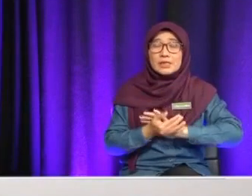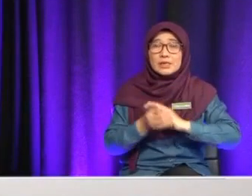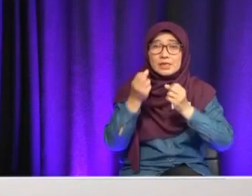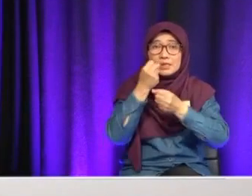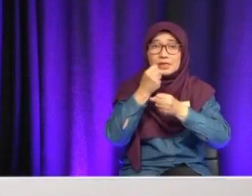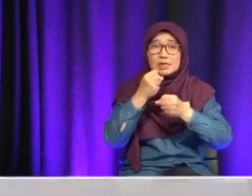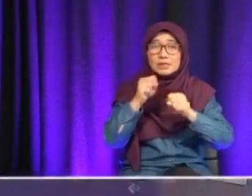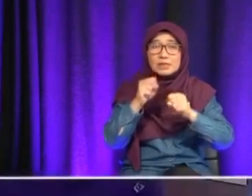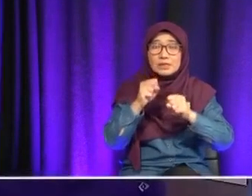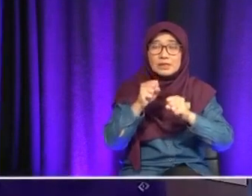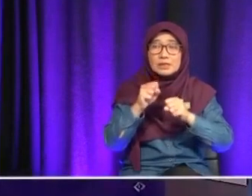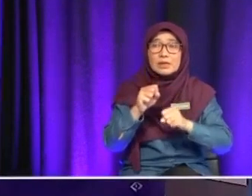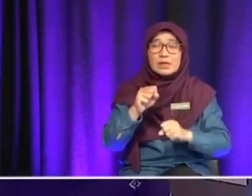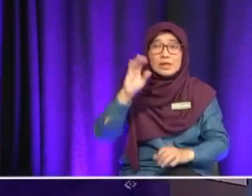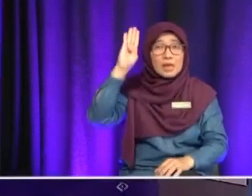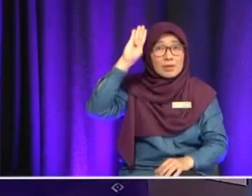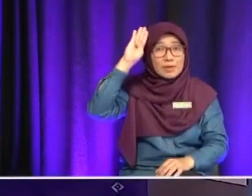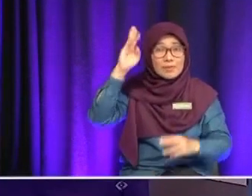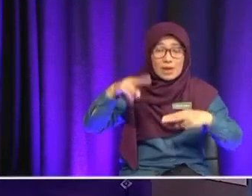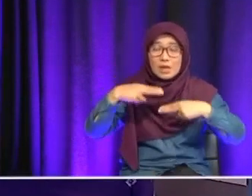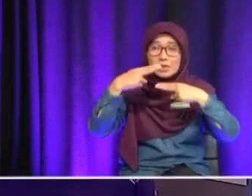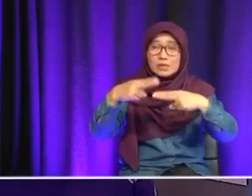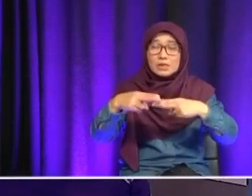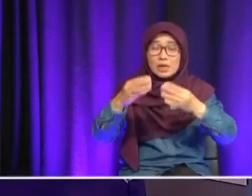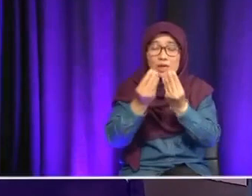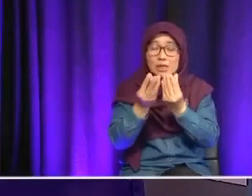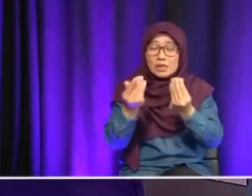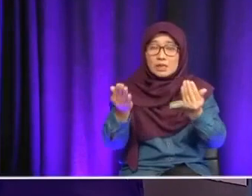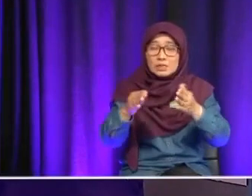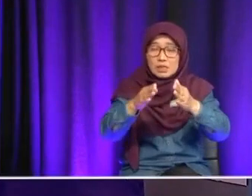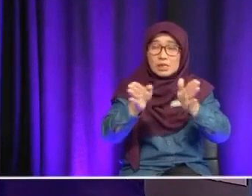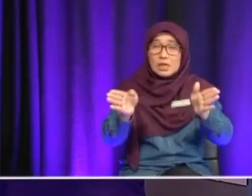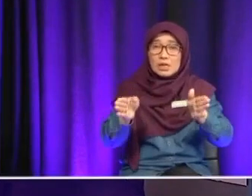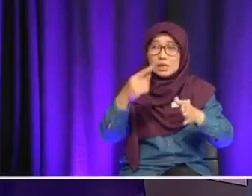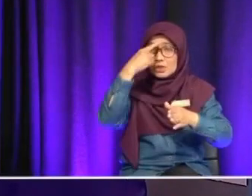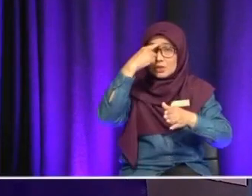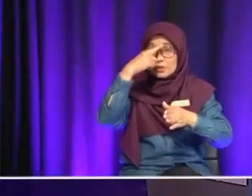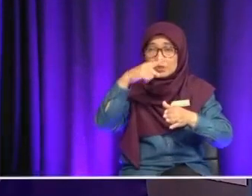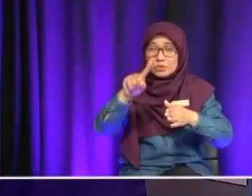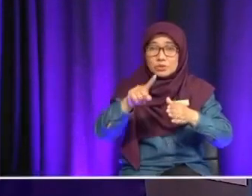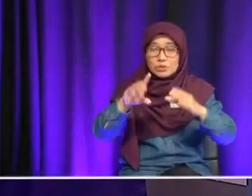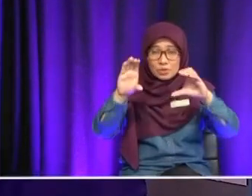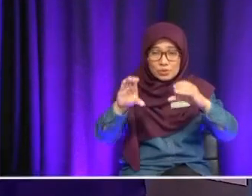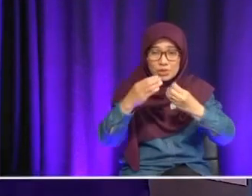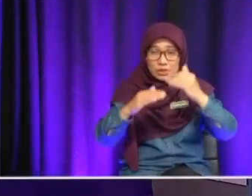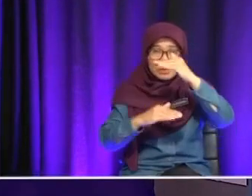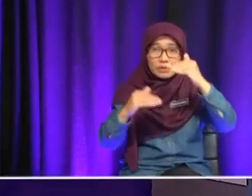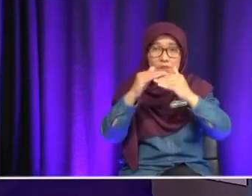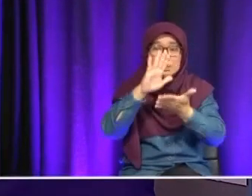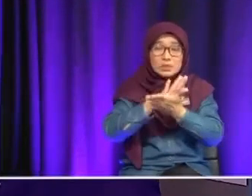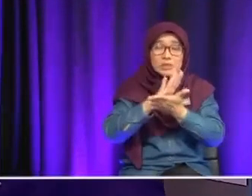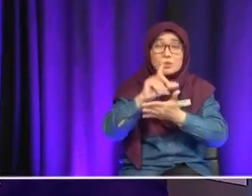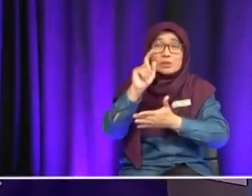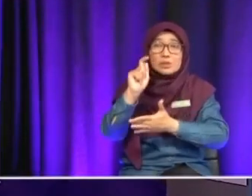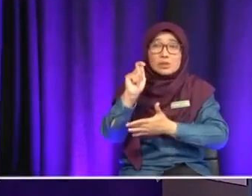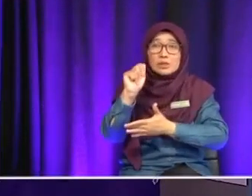bersedia. Baba menghadiahkan sebidang tanah untuk dibangunkan sekolah tahfiz. Akad apakah